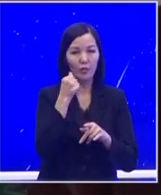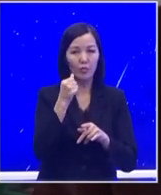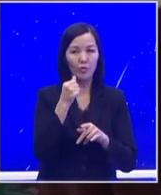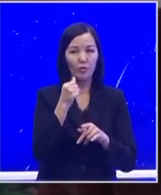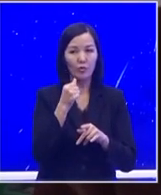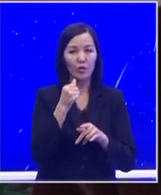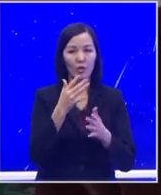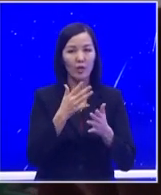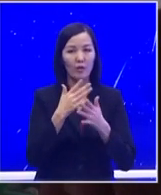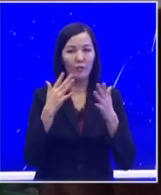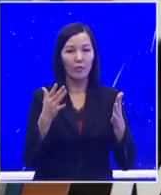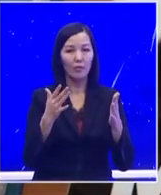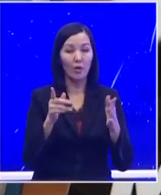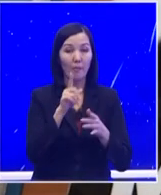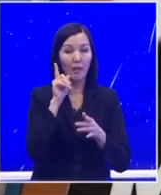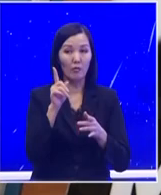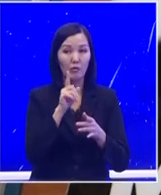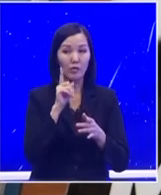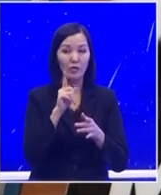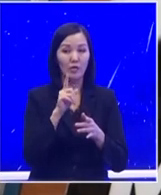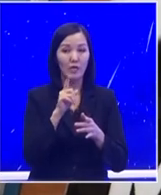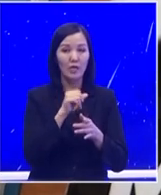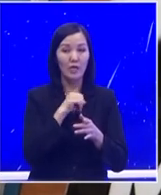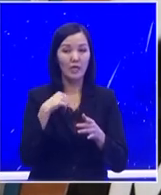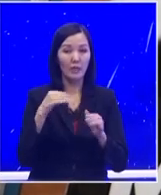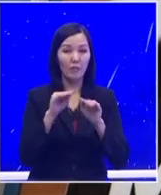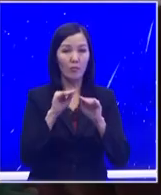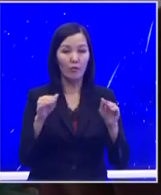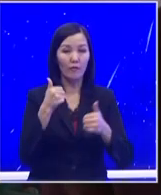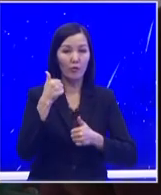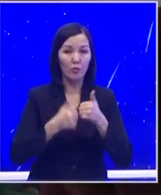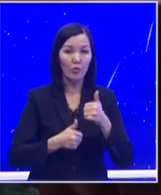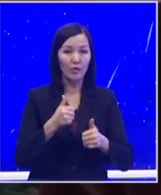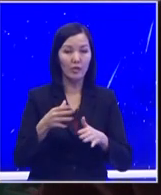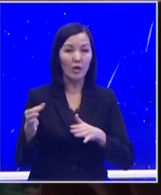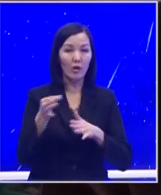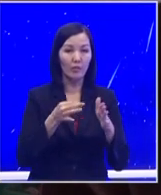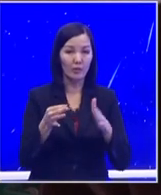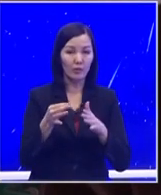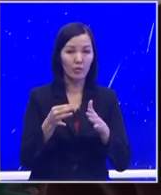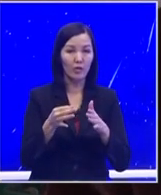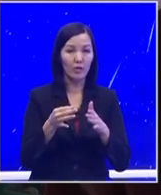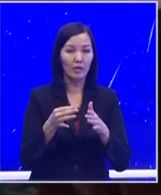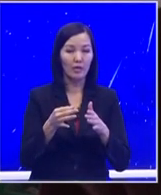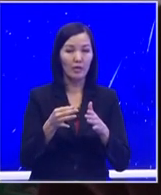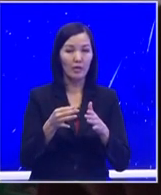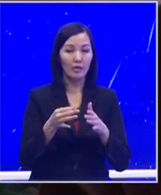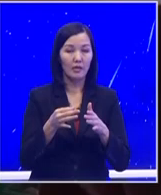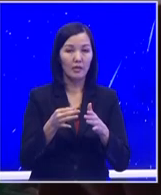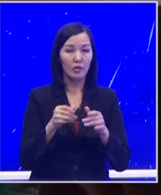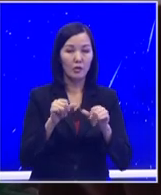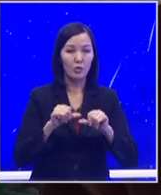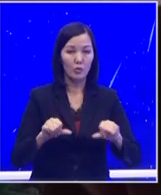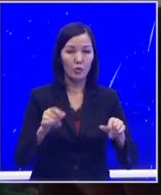стал намного моложе. И сам уровень конкурса, хотя и он областной, вот, как считает